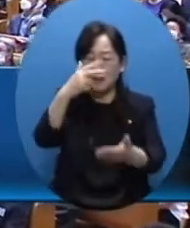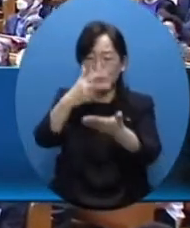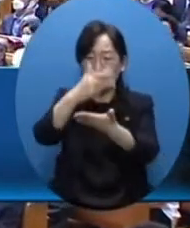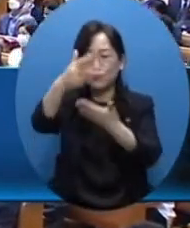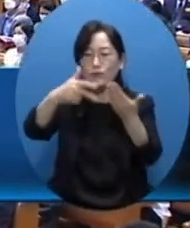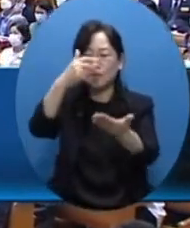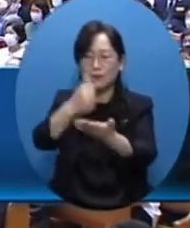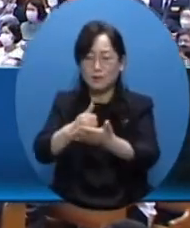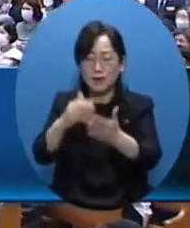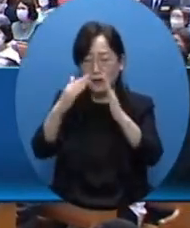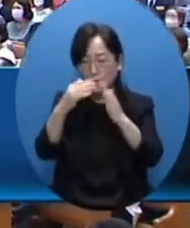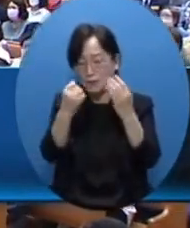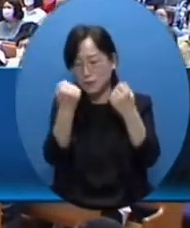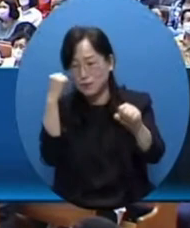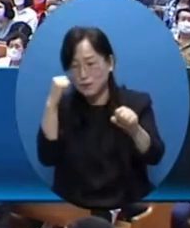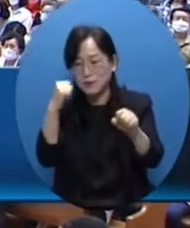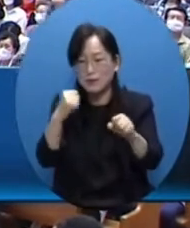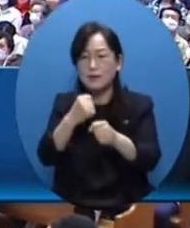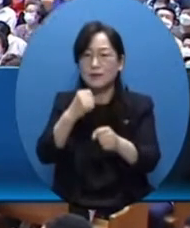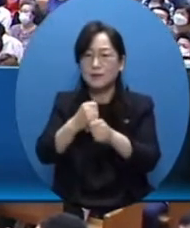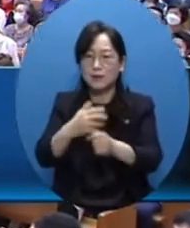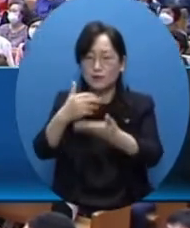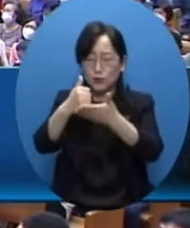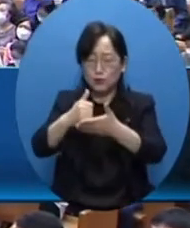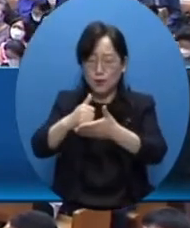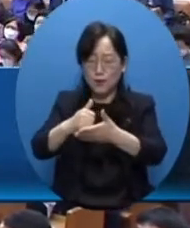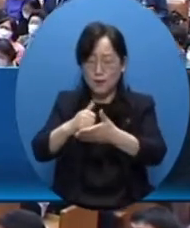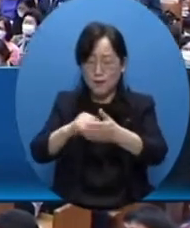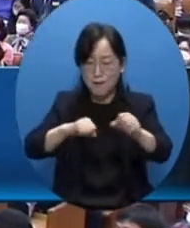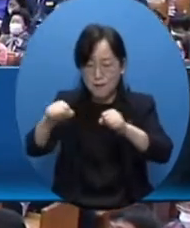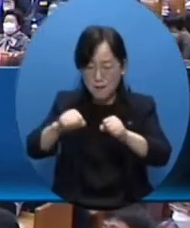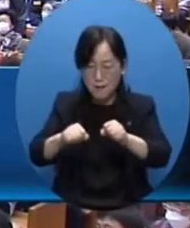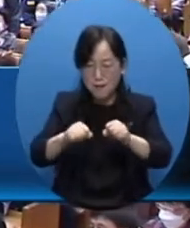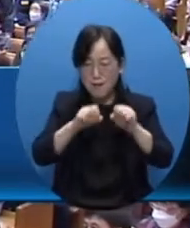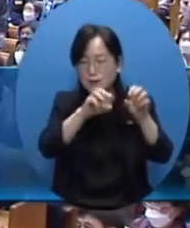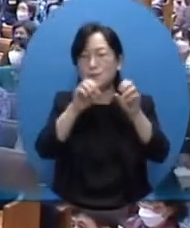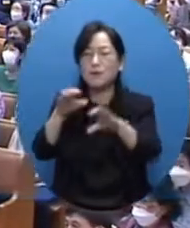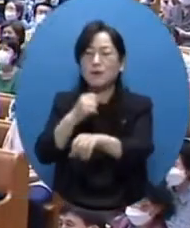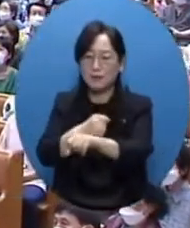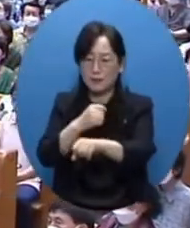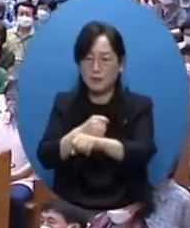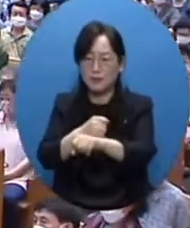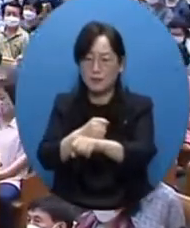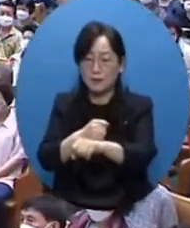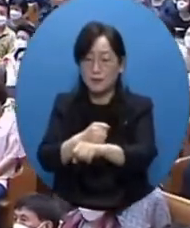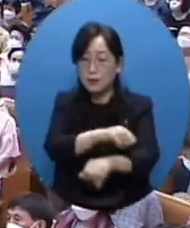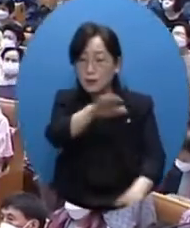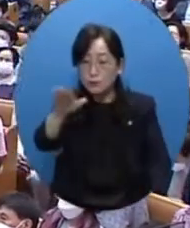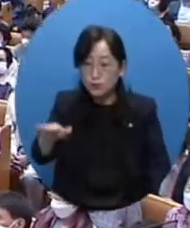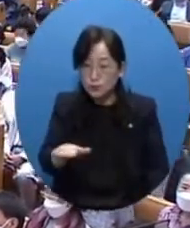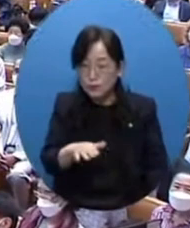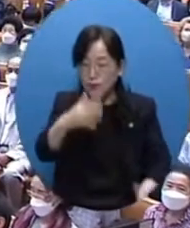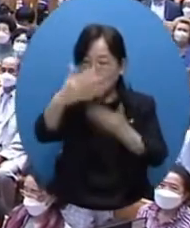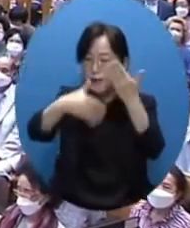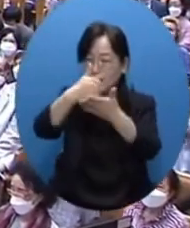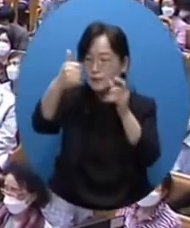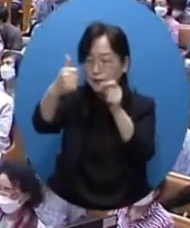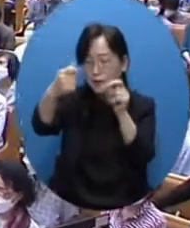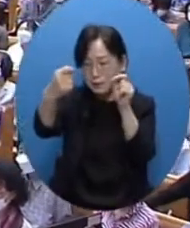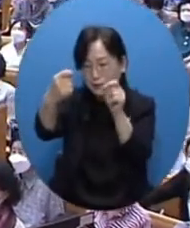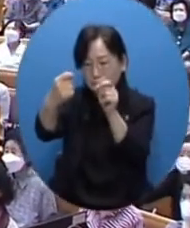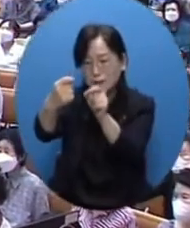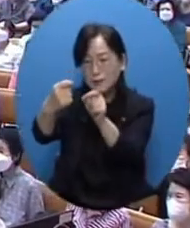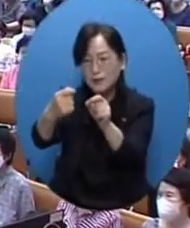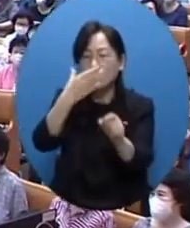피난처로 삼아 주의 모든 행적을 전파 하리다 불안해 란 인간이 하바네라 함께 가까이 나아가 나 갈라지게 것이